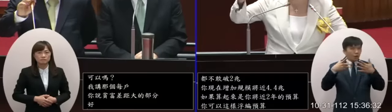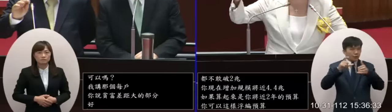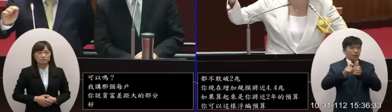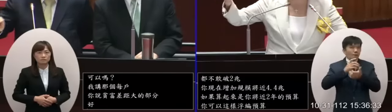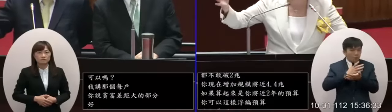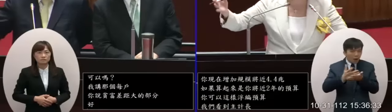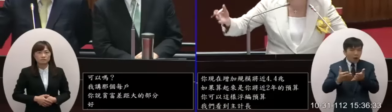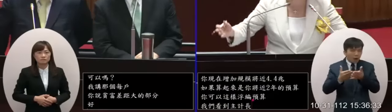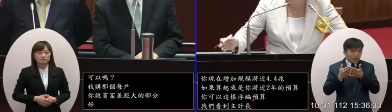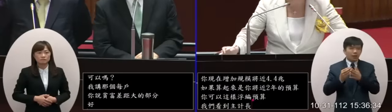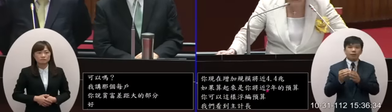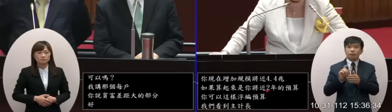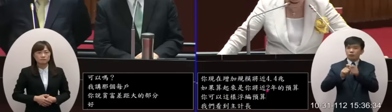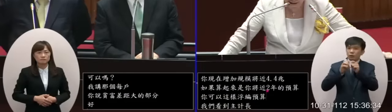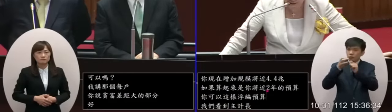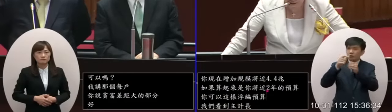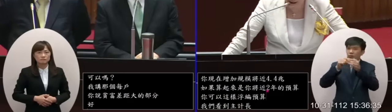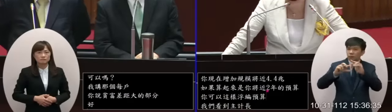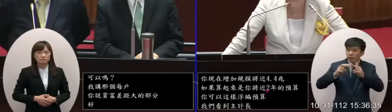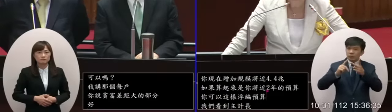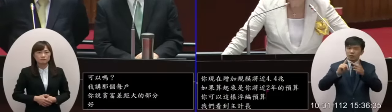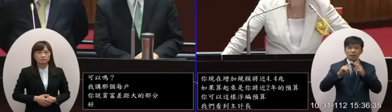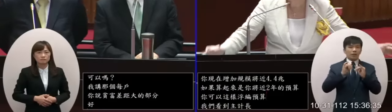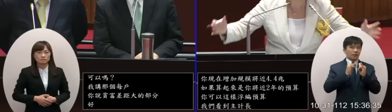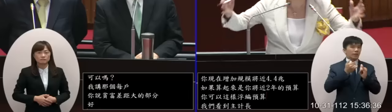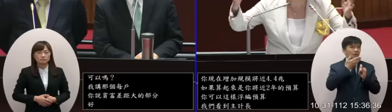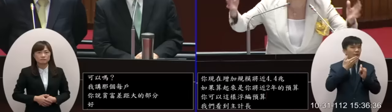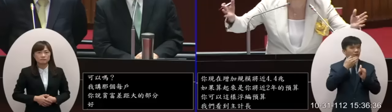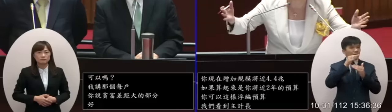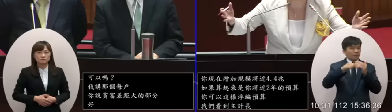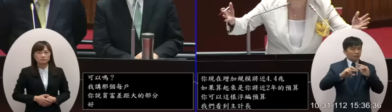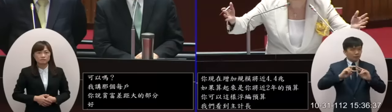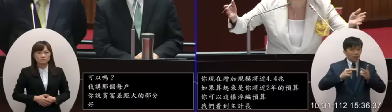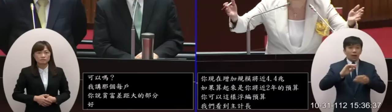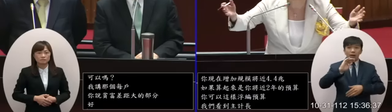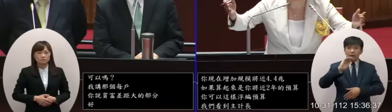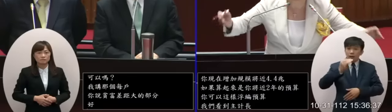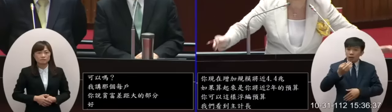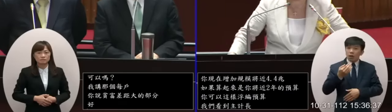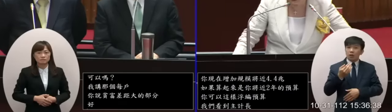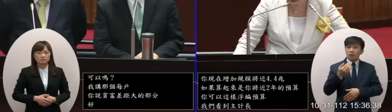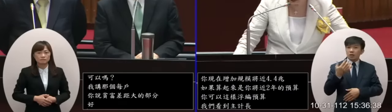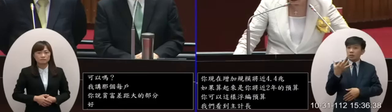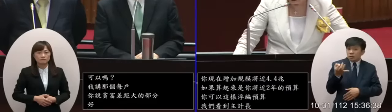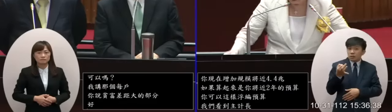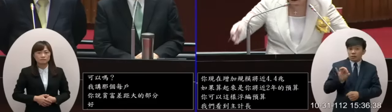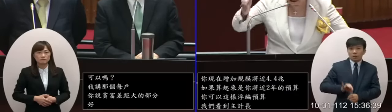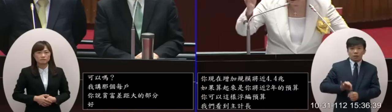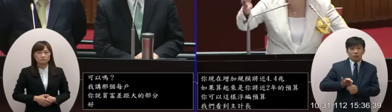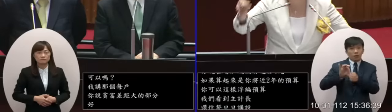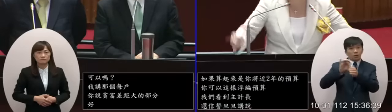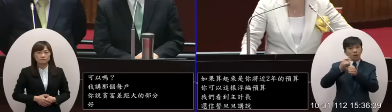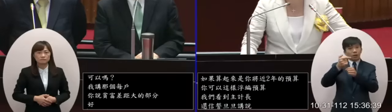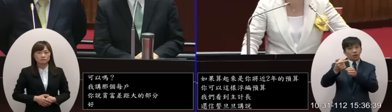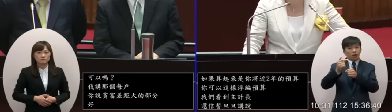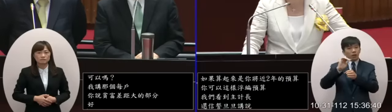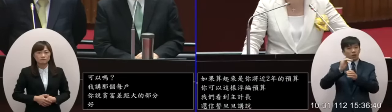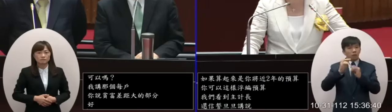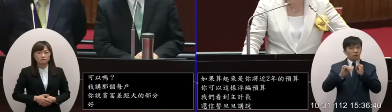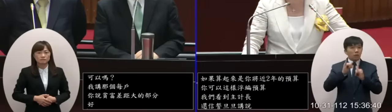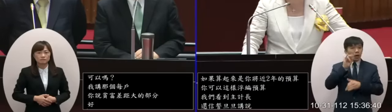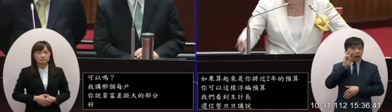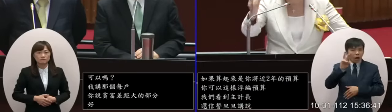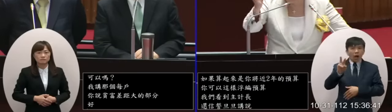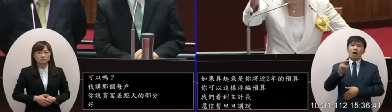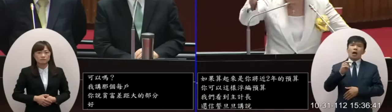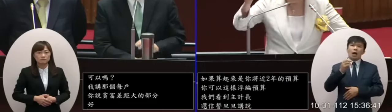从社会福利的方式来解决啦。但是钱越编越多，为什么民众会活得